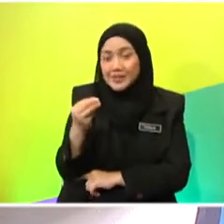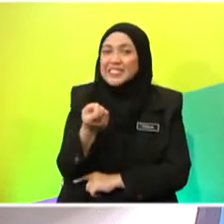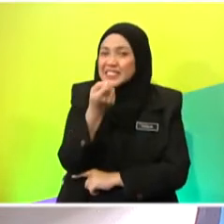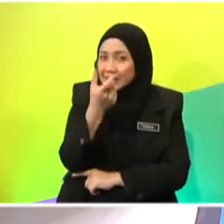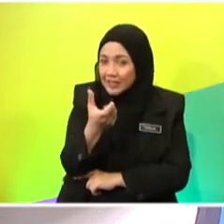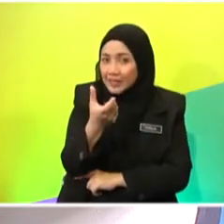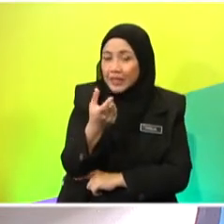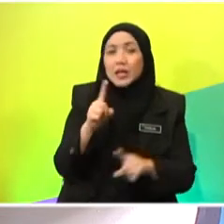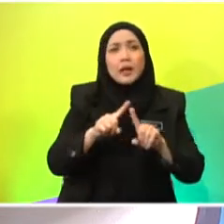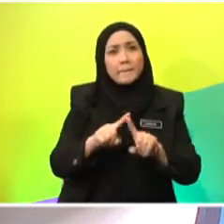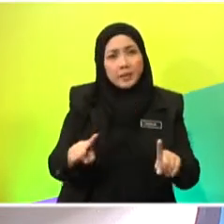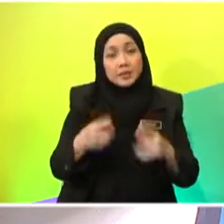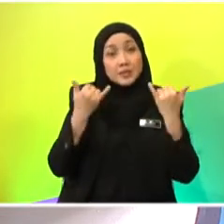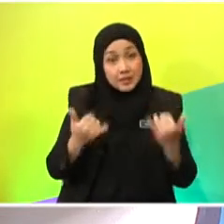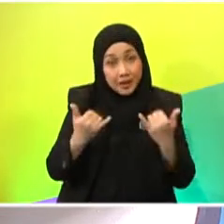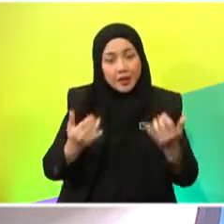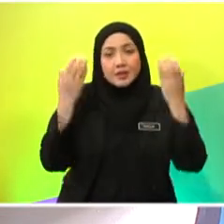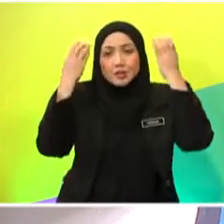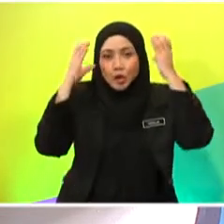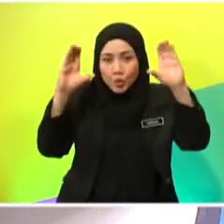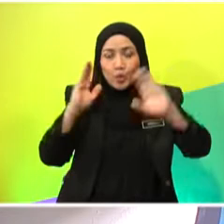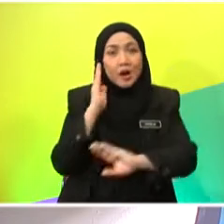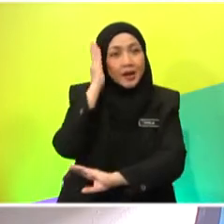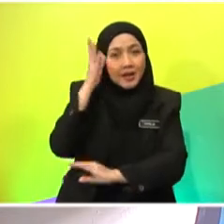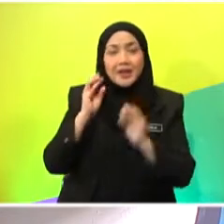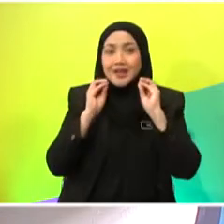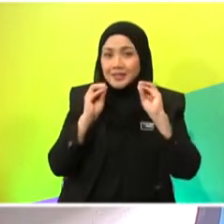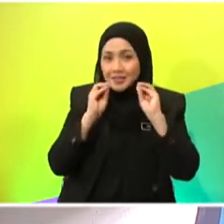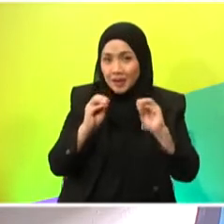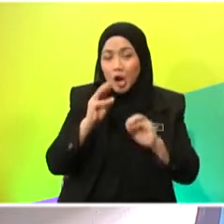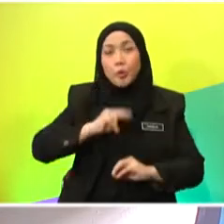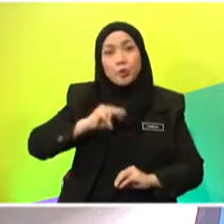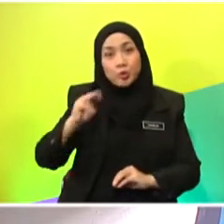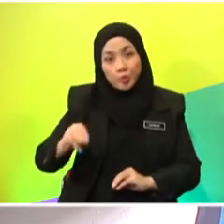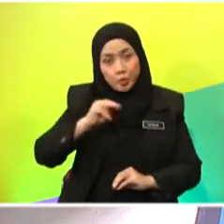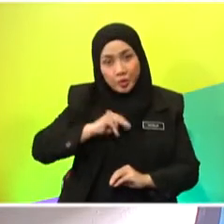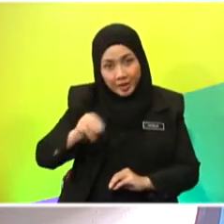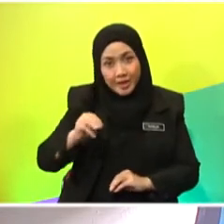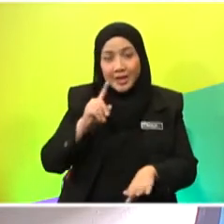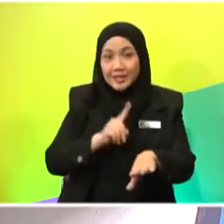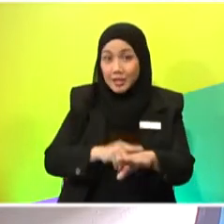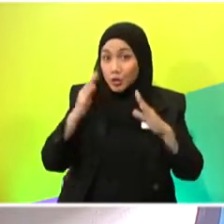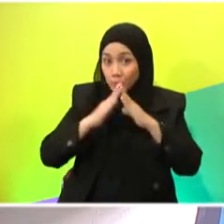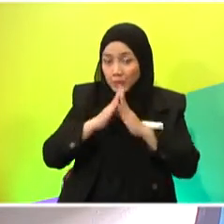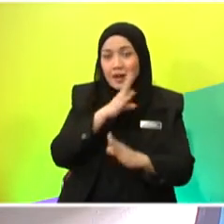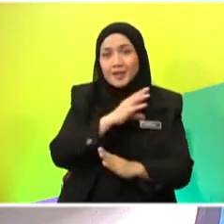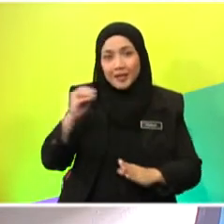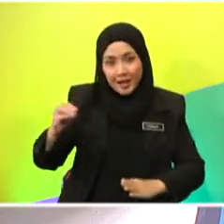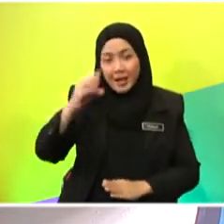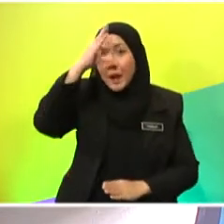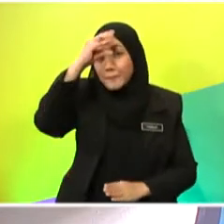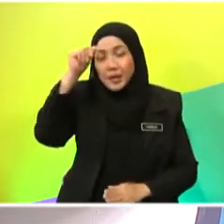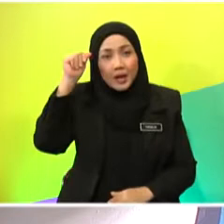tetapi kali ini cek guna ajak murid sego di rumah dan iman kita enak buat satu